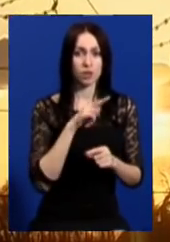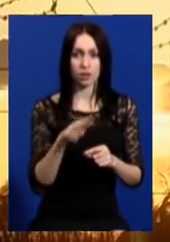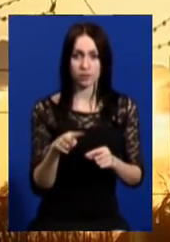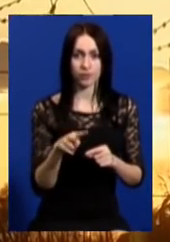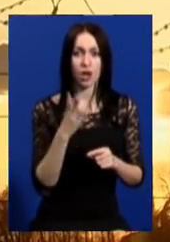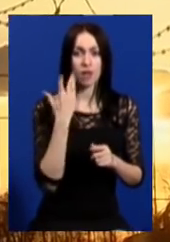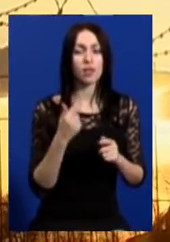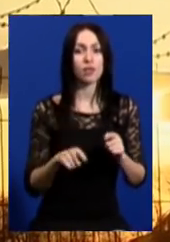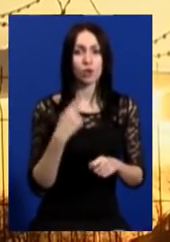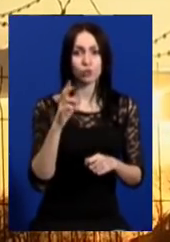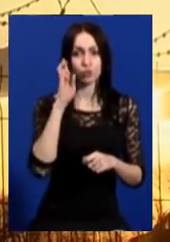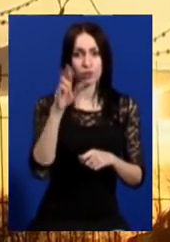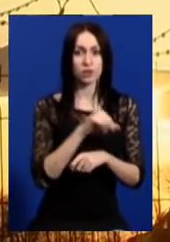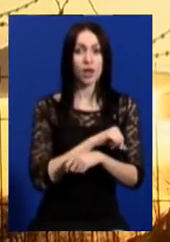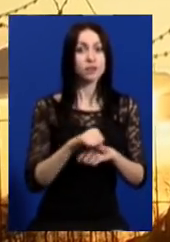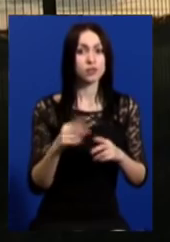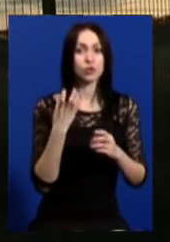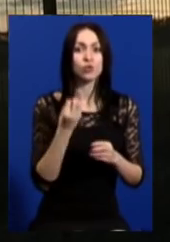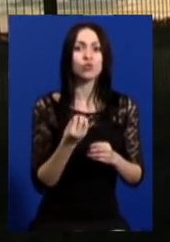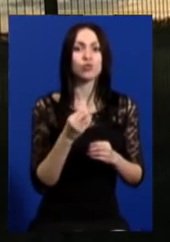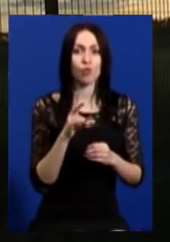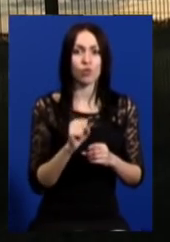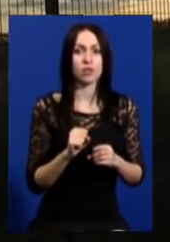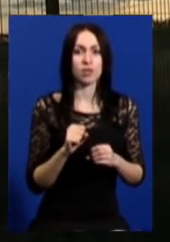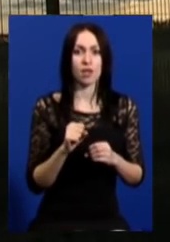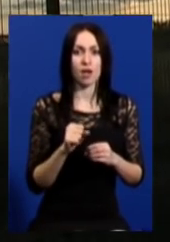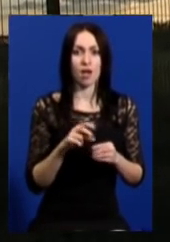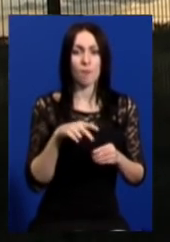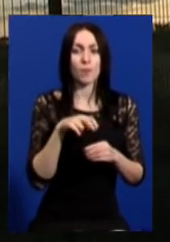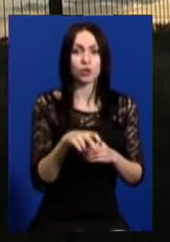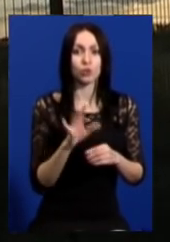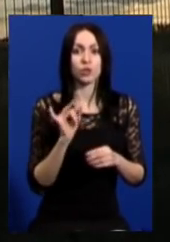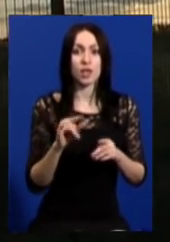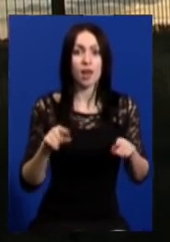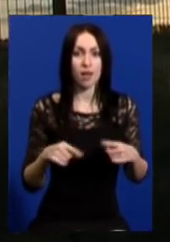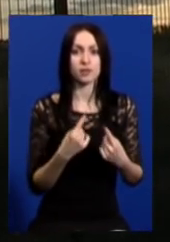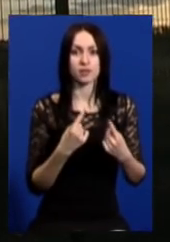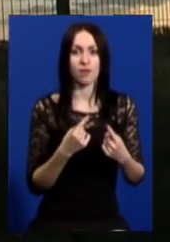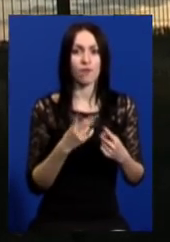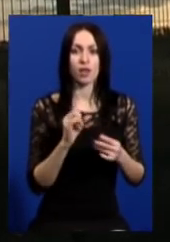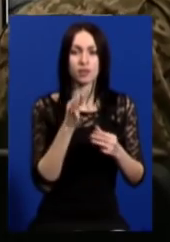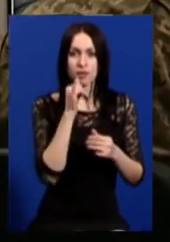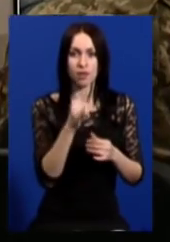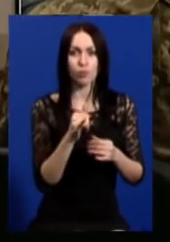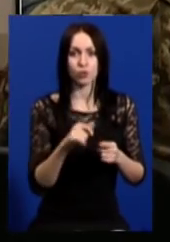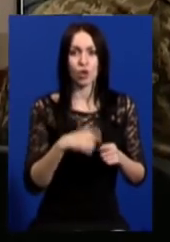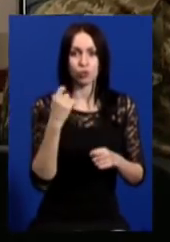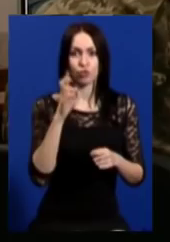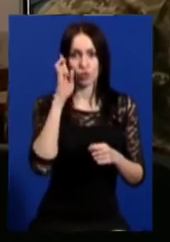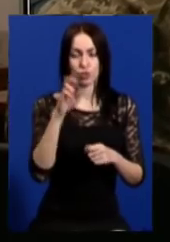коли порушник державного кордону ще знаходиться на тилових підступах, і реалізувати, не допустити порушення державного